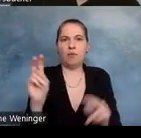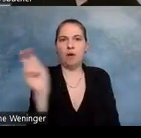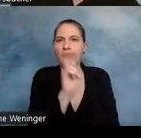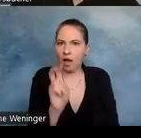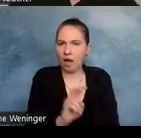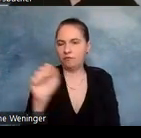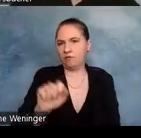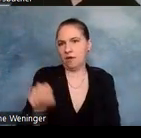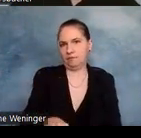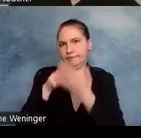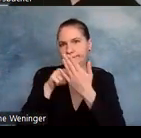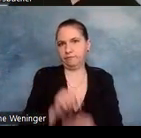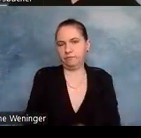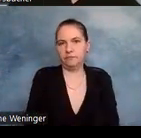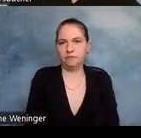angezeigt.